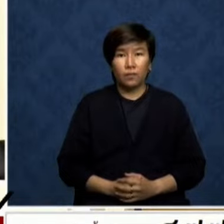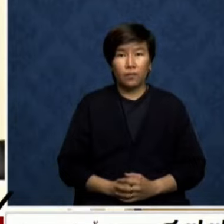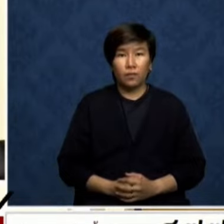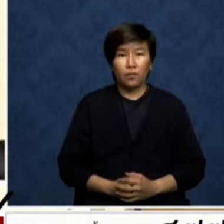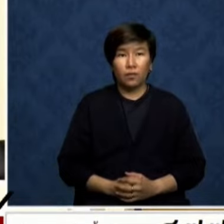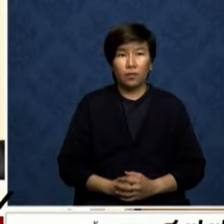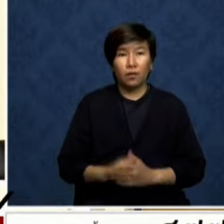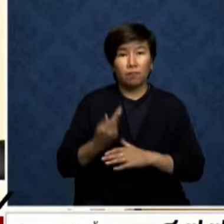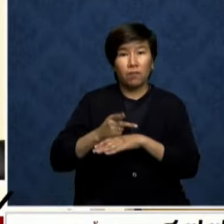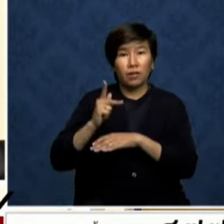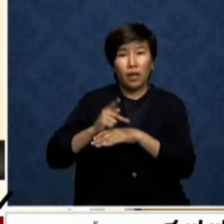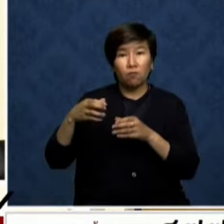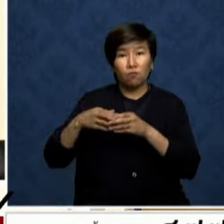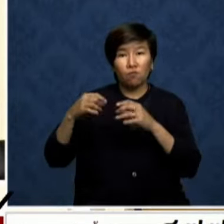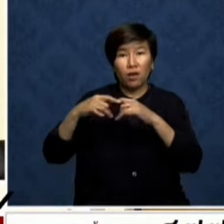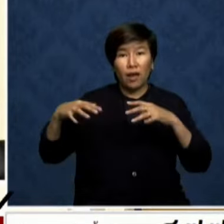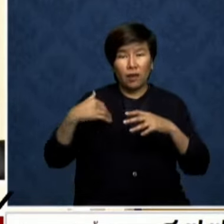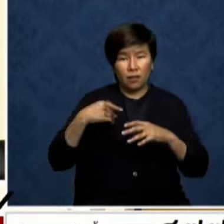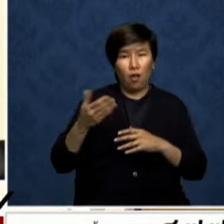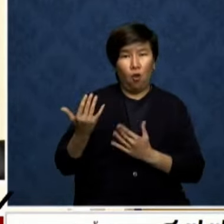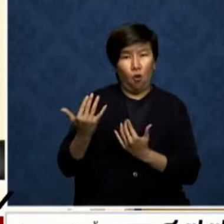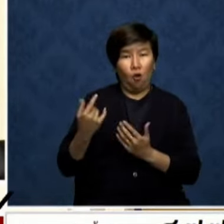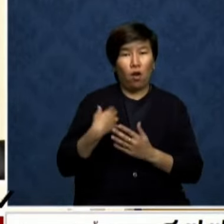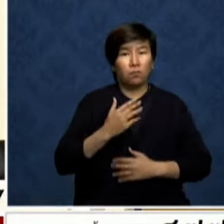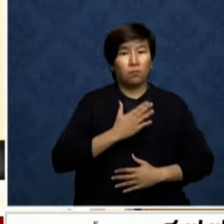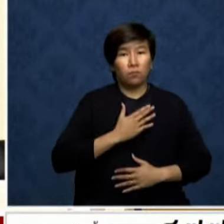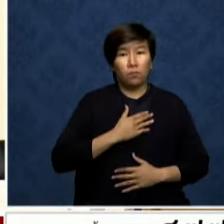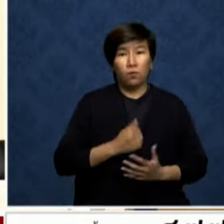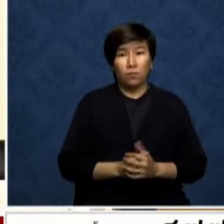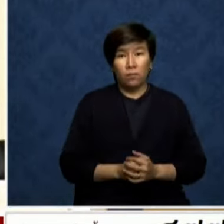สำหรั